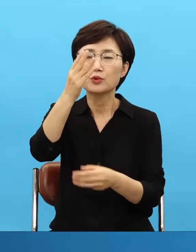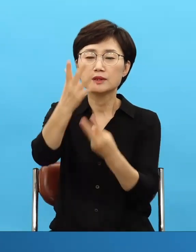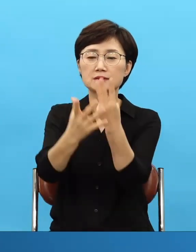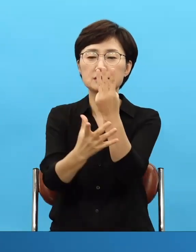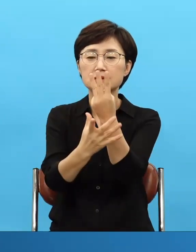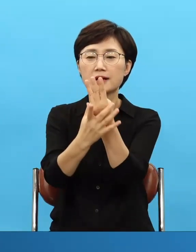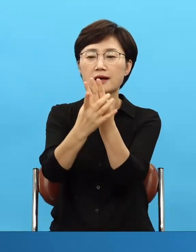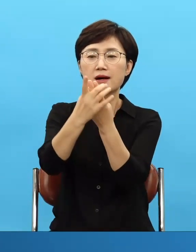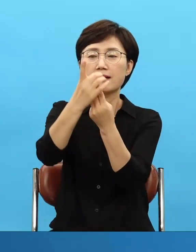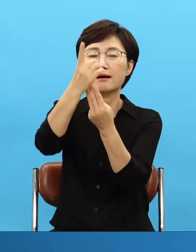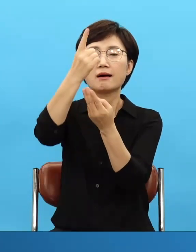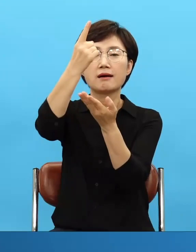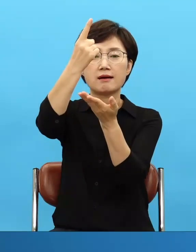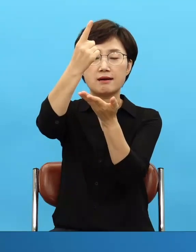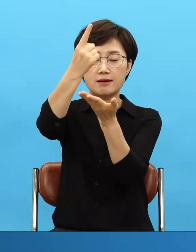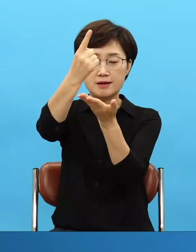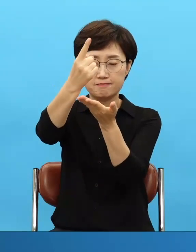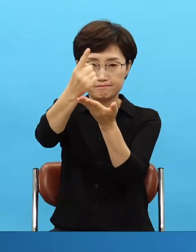참되신